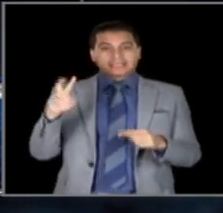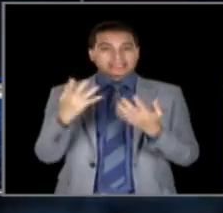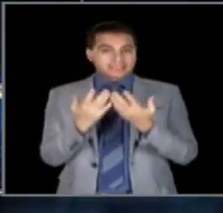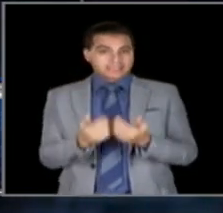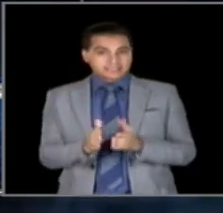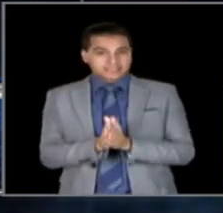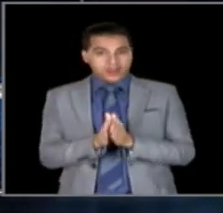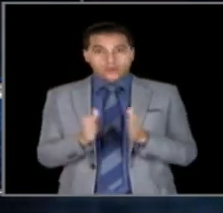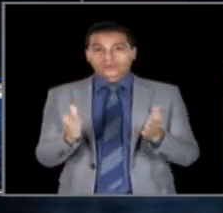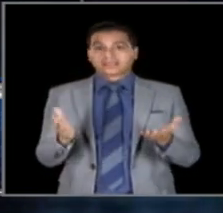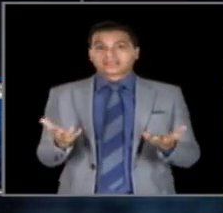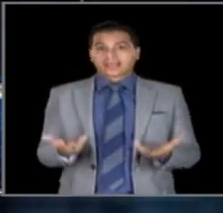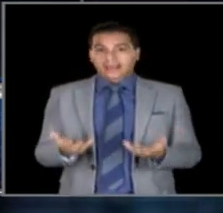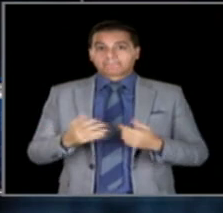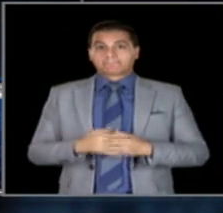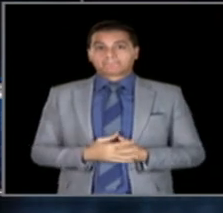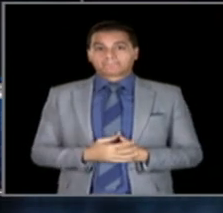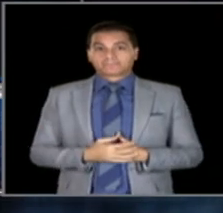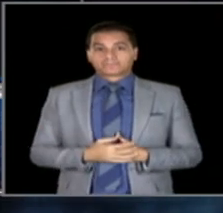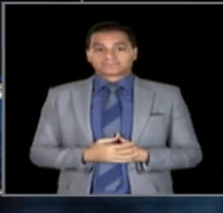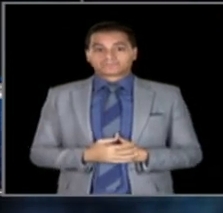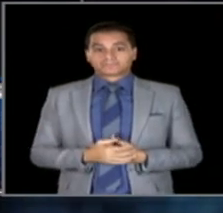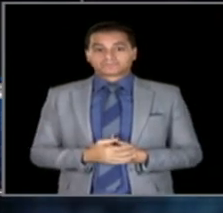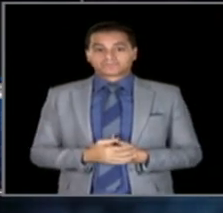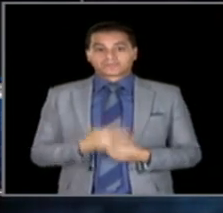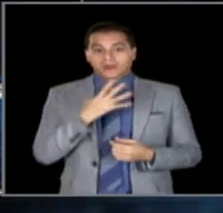44 في 3 + 104/2 يساوي كام؟